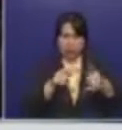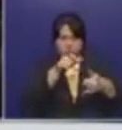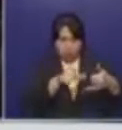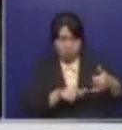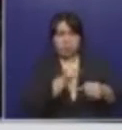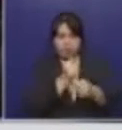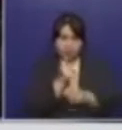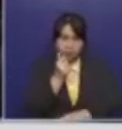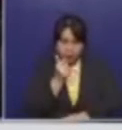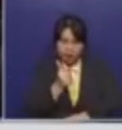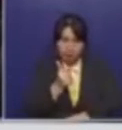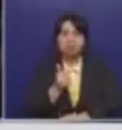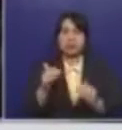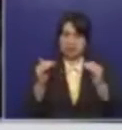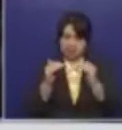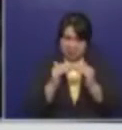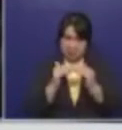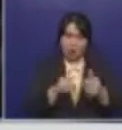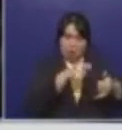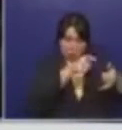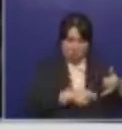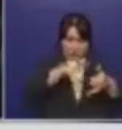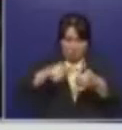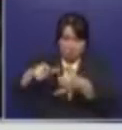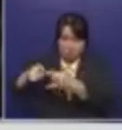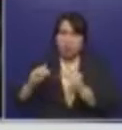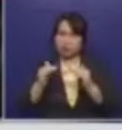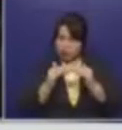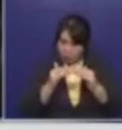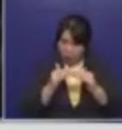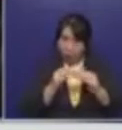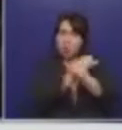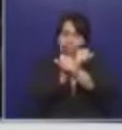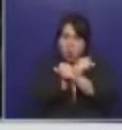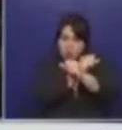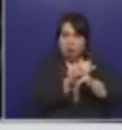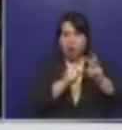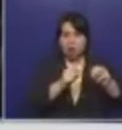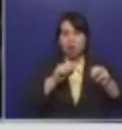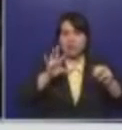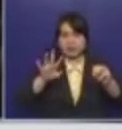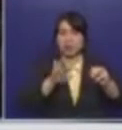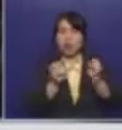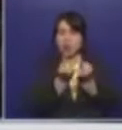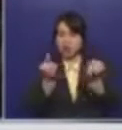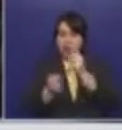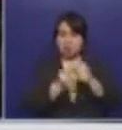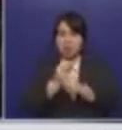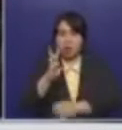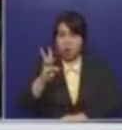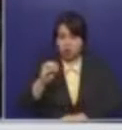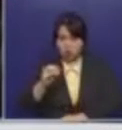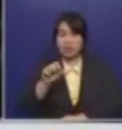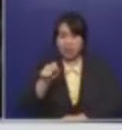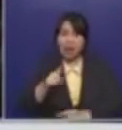าพและความเสมอภาคของบุคคลย่อมได้รับความคุ้มครองตามความในมาตรา4ของรัฐธรรมนูญ60แต่จาก